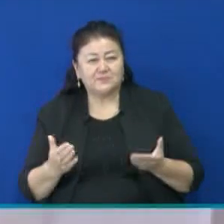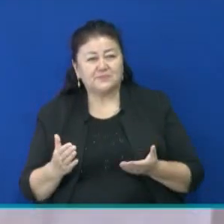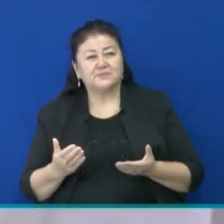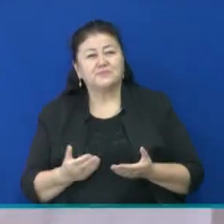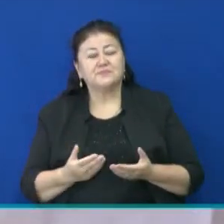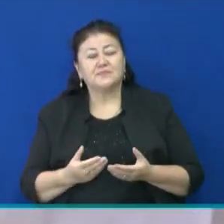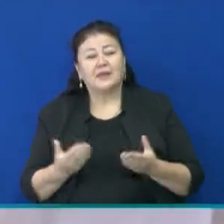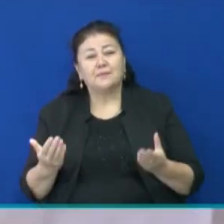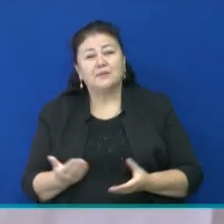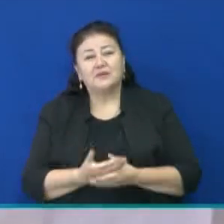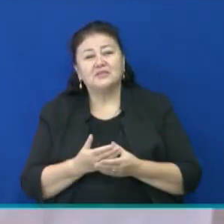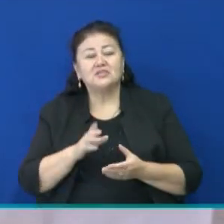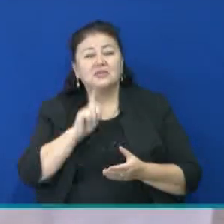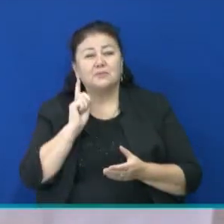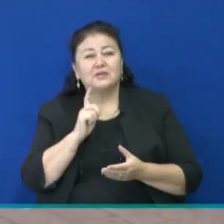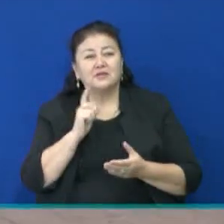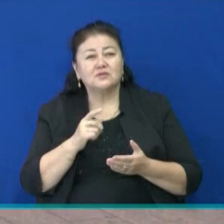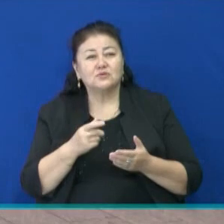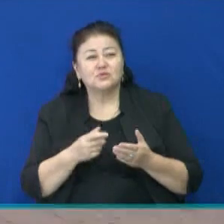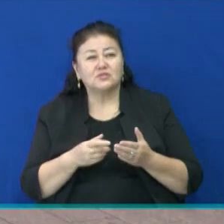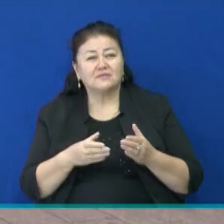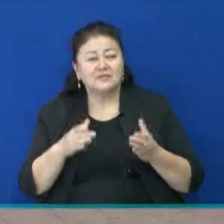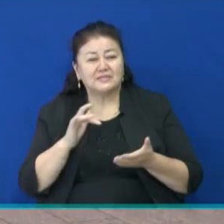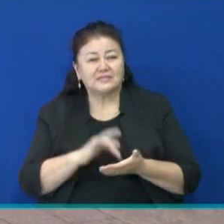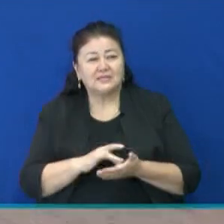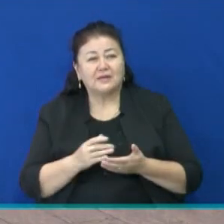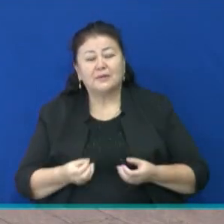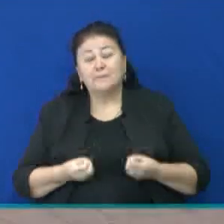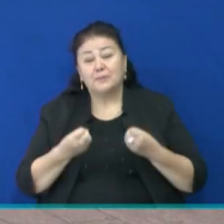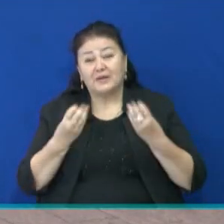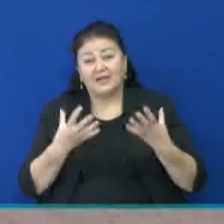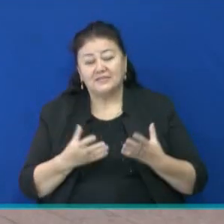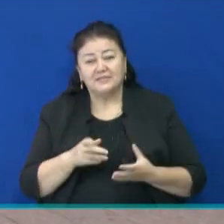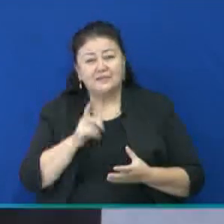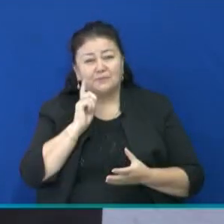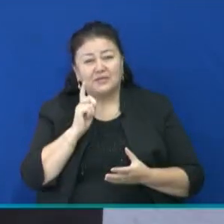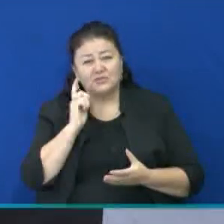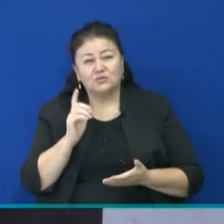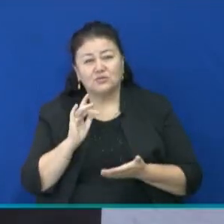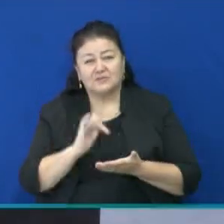города Семей был организован праздничный концерт, посвященный десятилетию молодежного ресурсного центра.